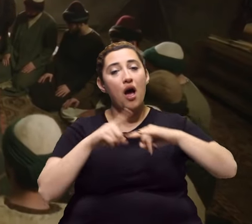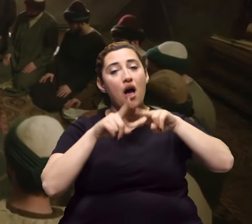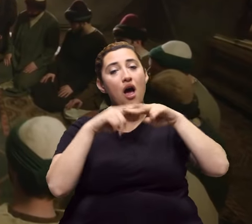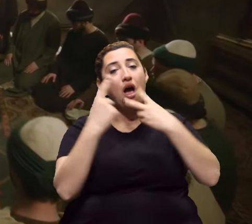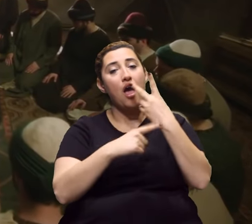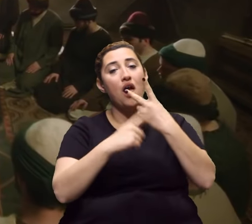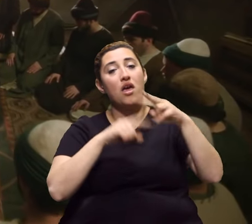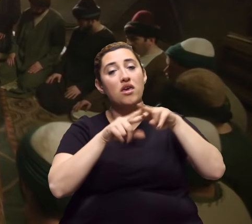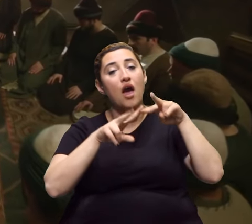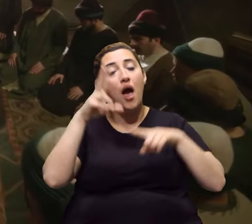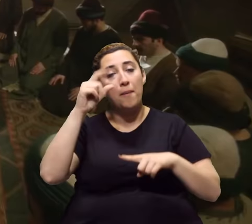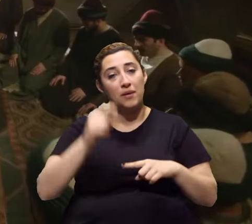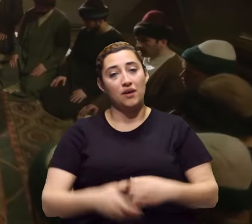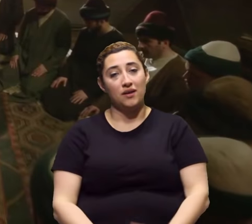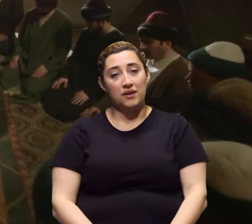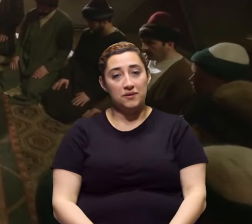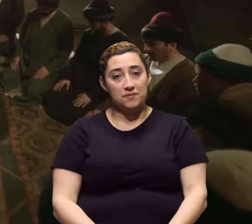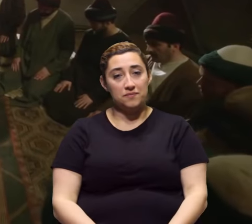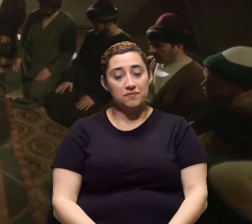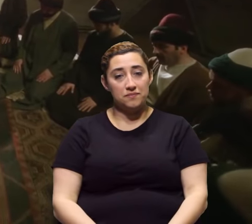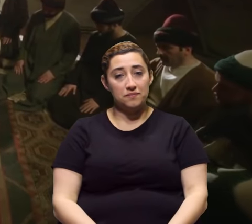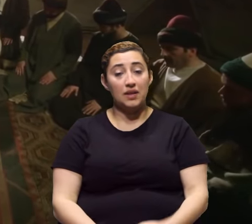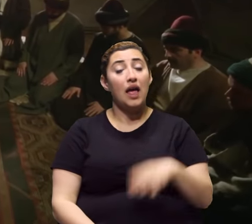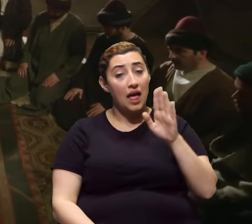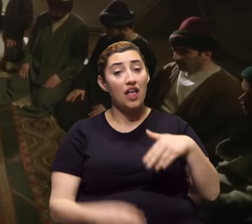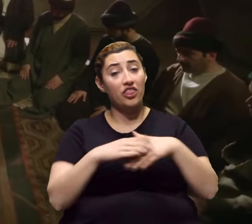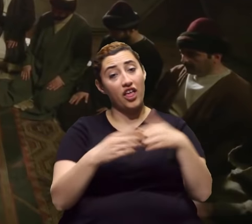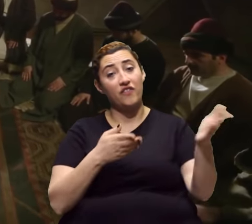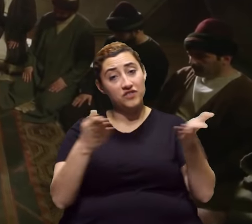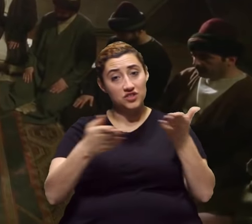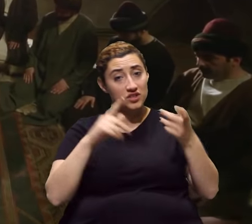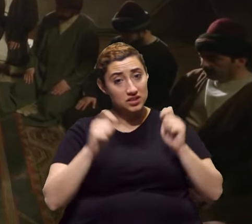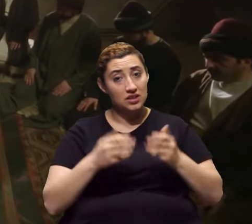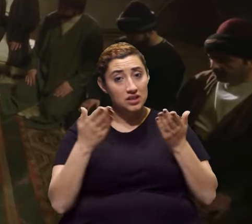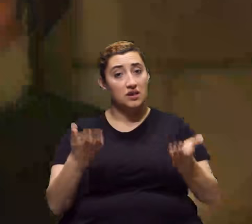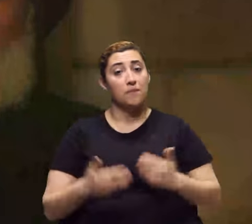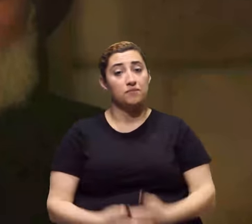Hayyami. Bir odada oturuyorlar. Hele tanış olasız.